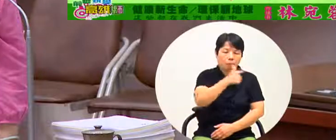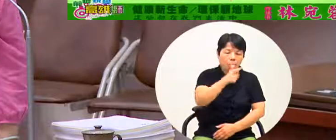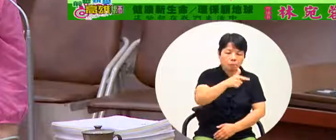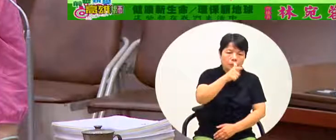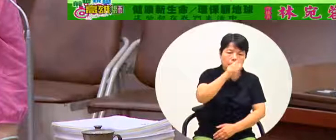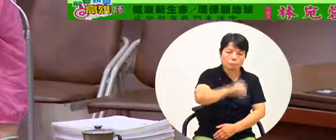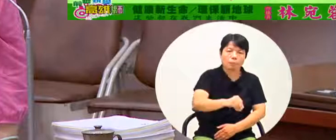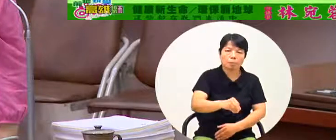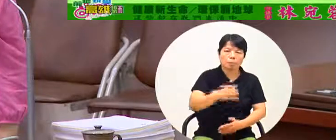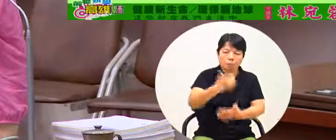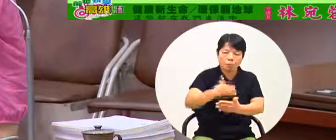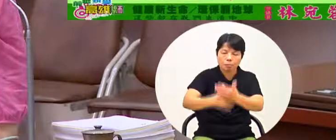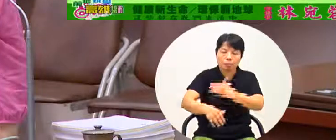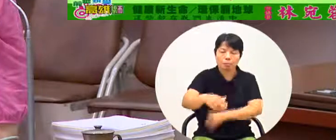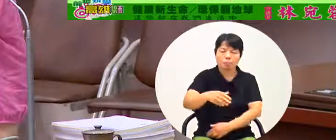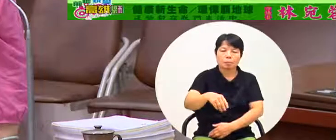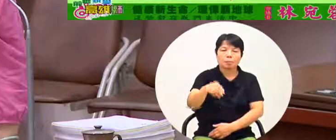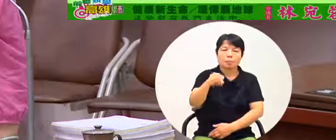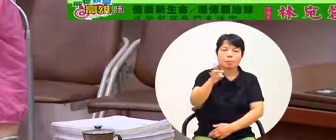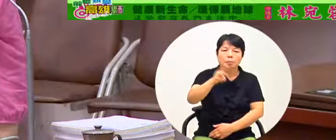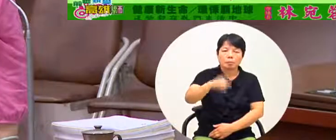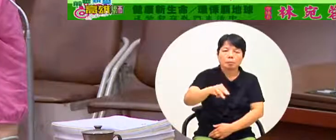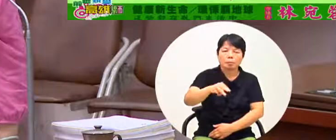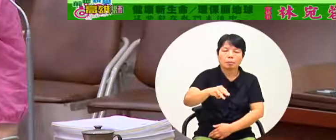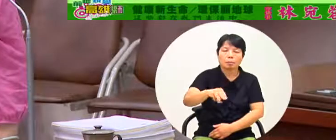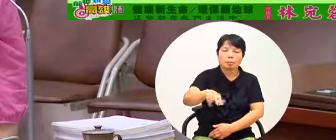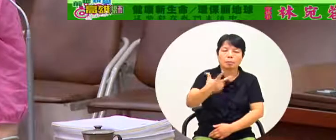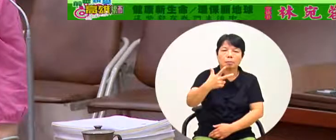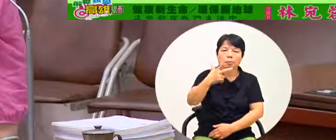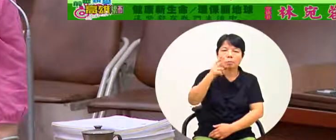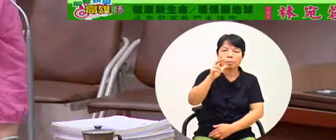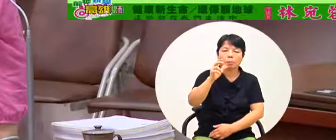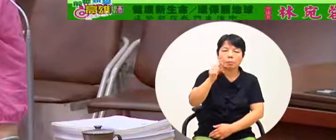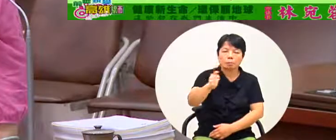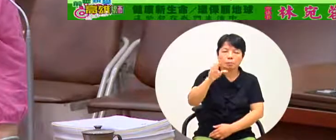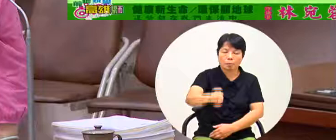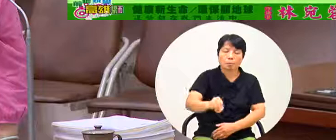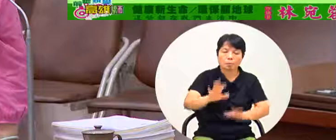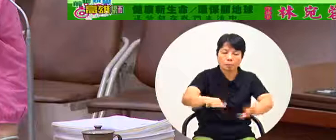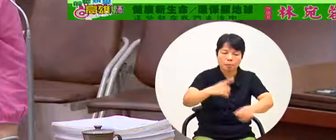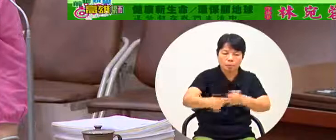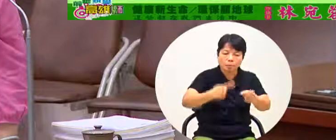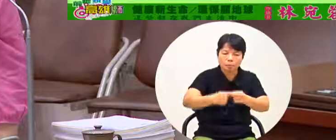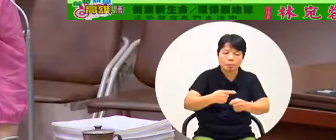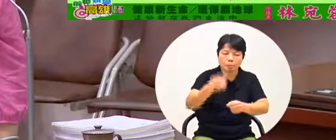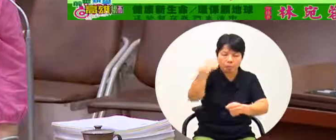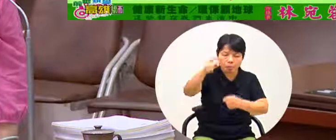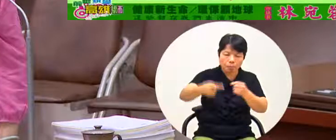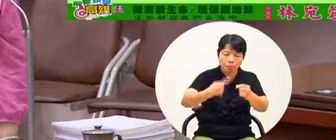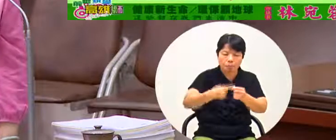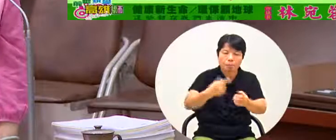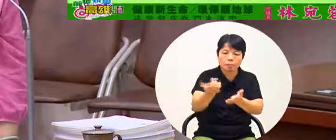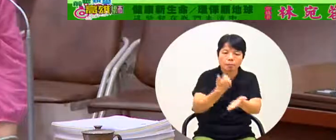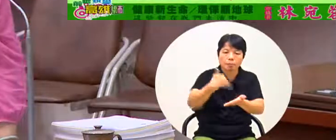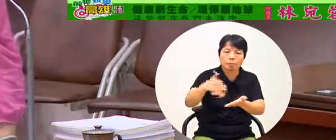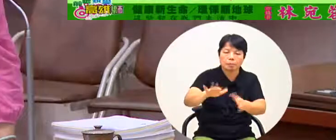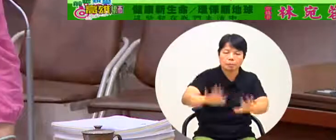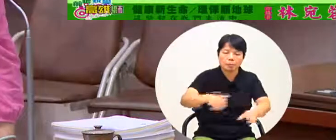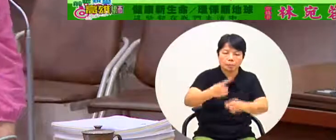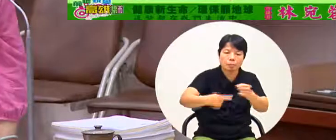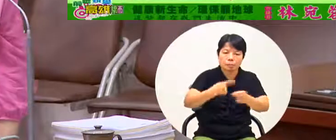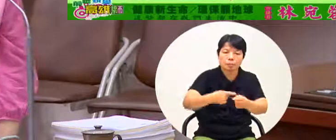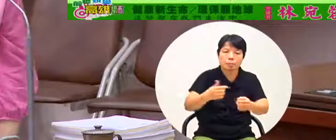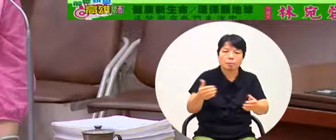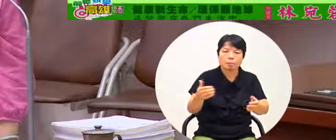3750，相对的就是今年要编明年有剩，今年被删了，那今年当然，好、哦、去